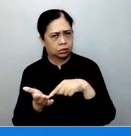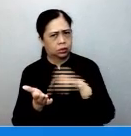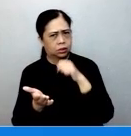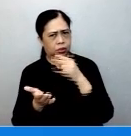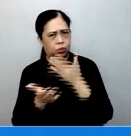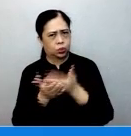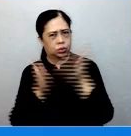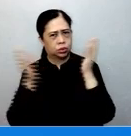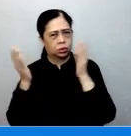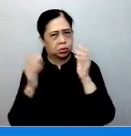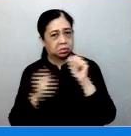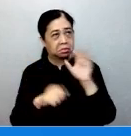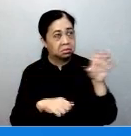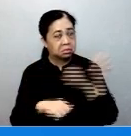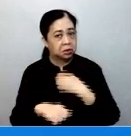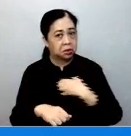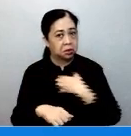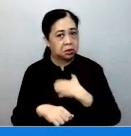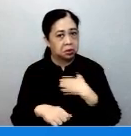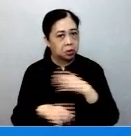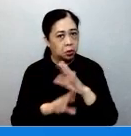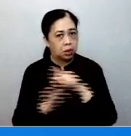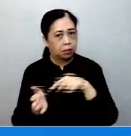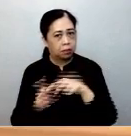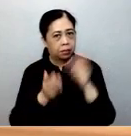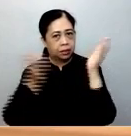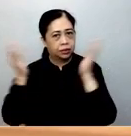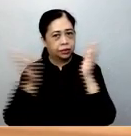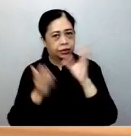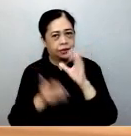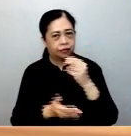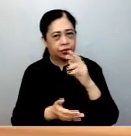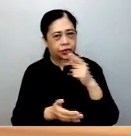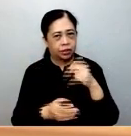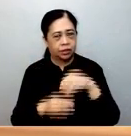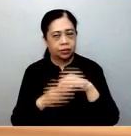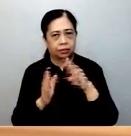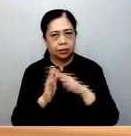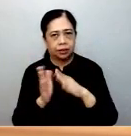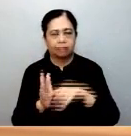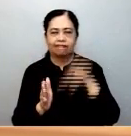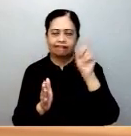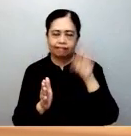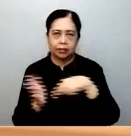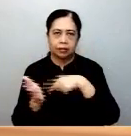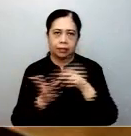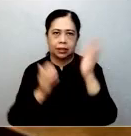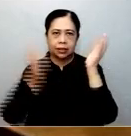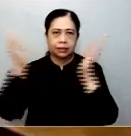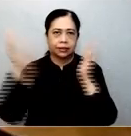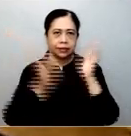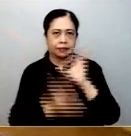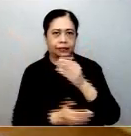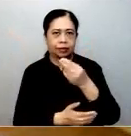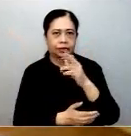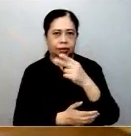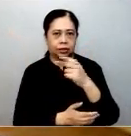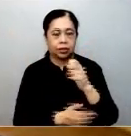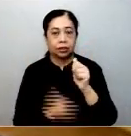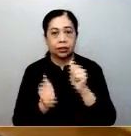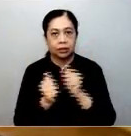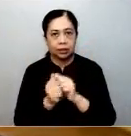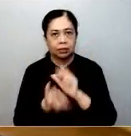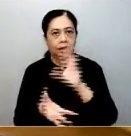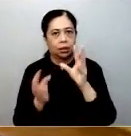service. Pwede ko bang ireklamo na huwag bayaran ang service charge sa bill? Kailangang bayaran ang service charge dahil kasama ito sa